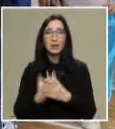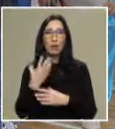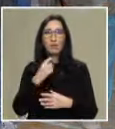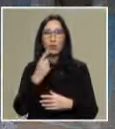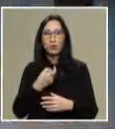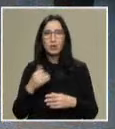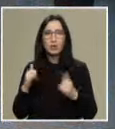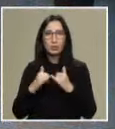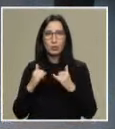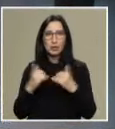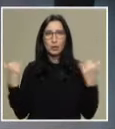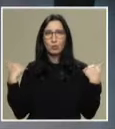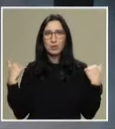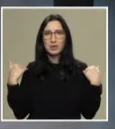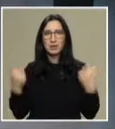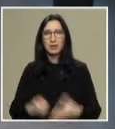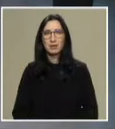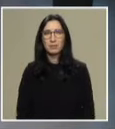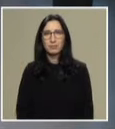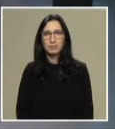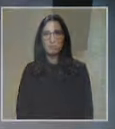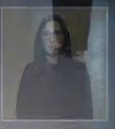Русенския университет.